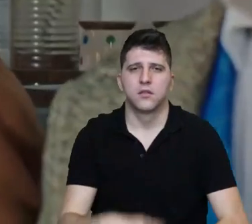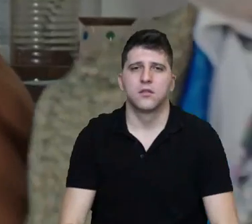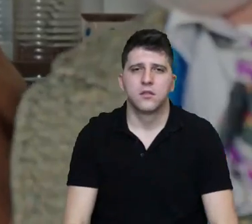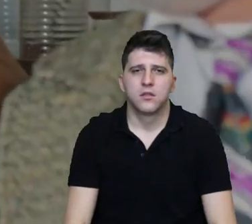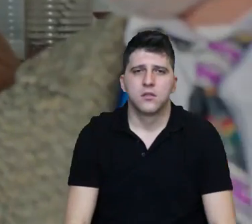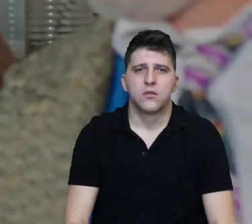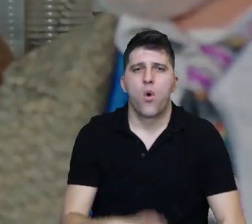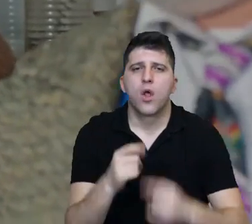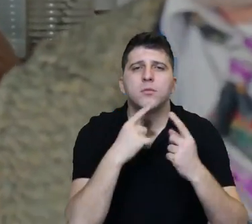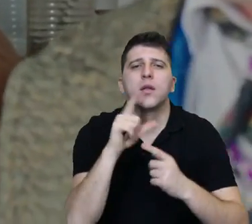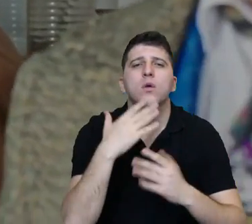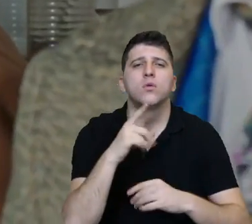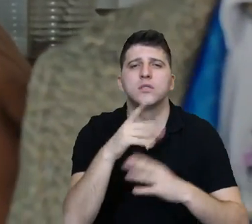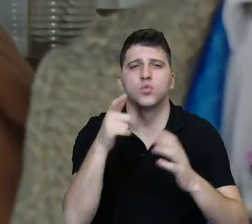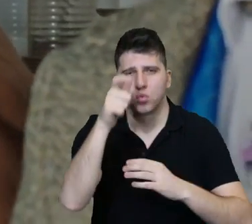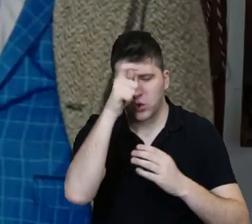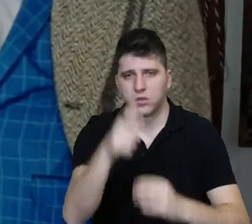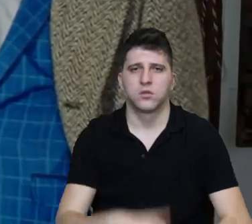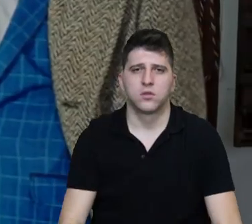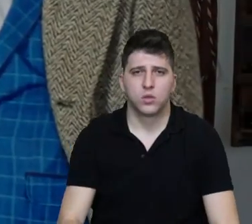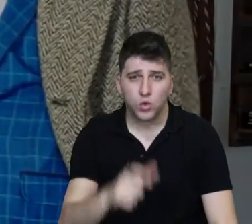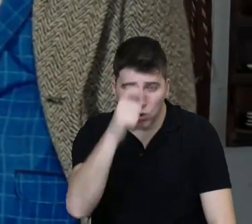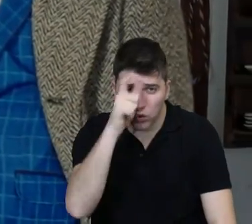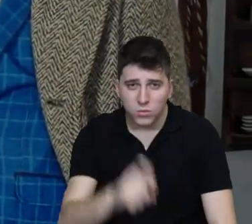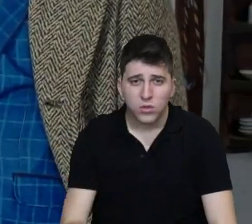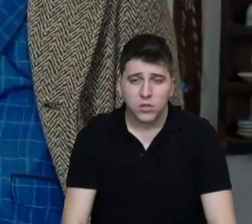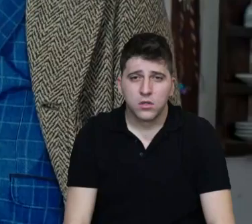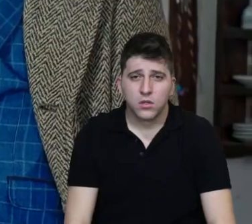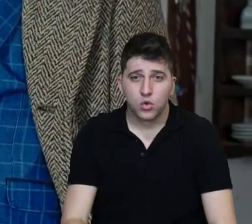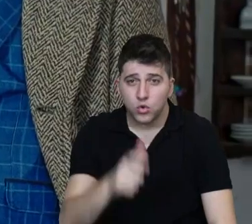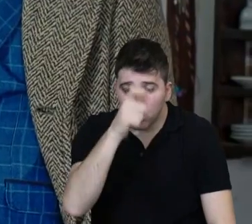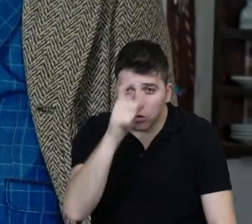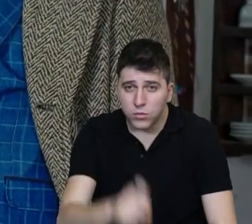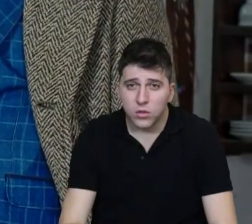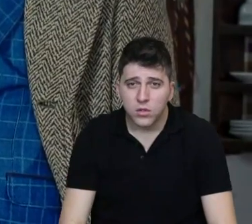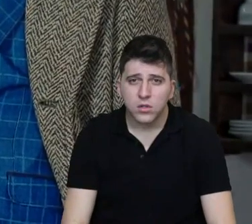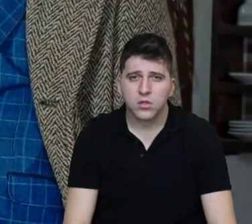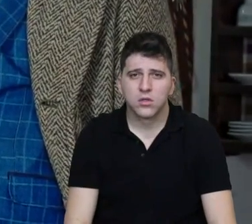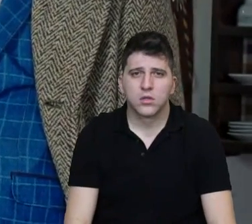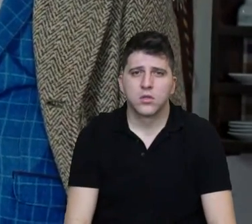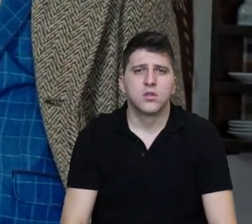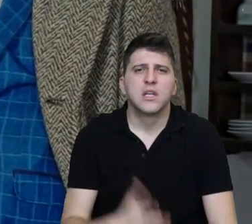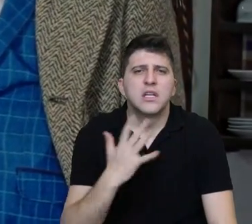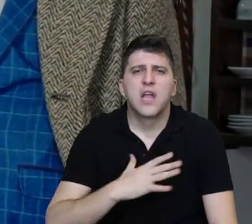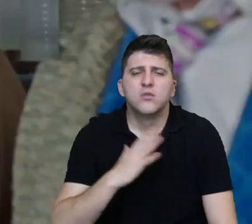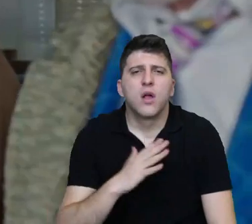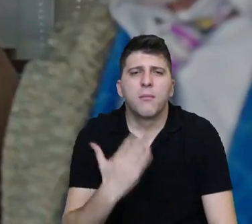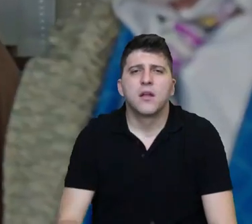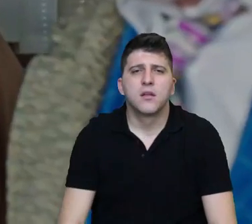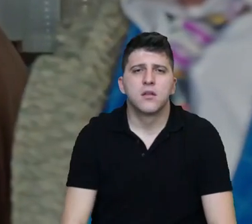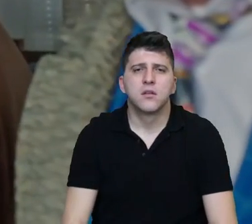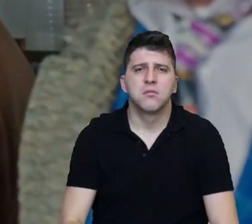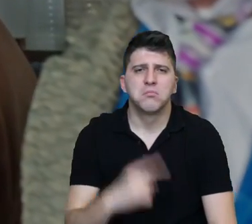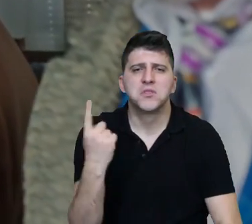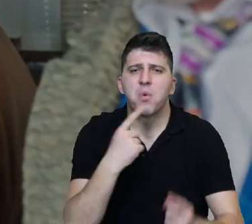Ya öyle konuşmama gerek yok ki, onlar zaten Türk. Türk mü? Türk mü? Ha, ne istiyorlarmış peki? Ya